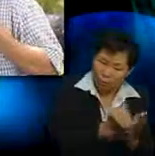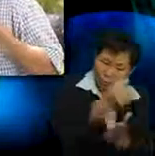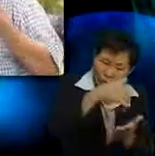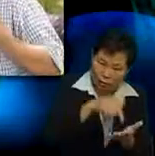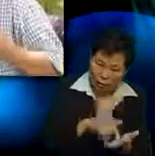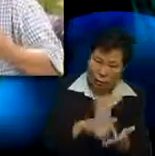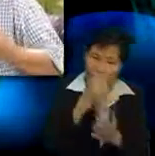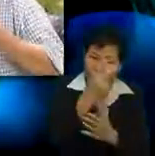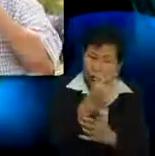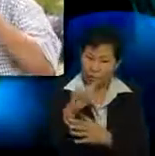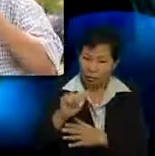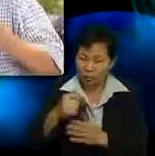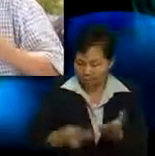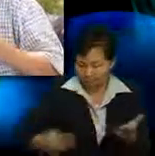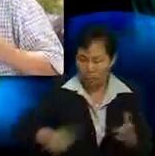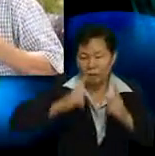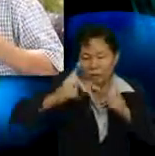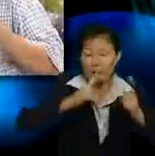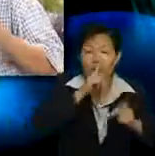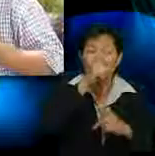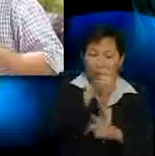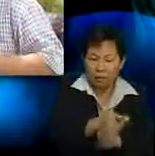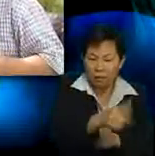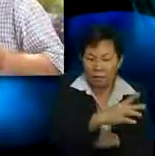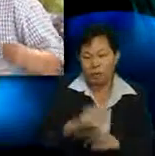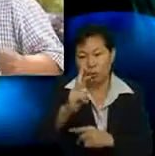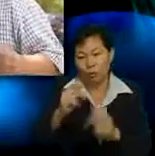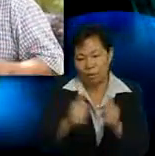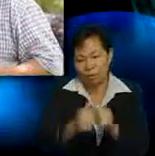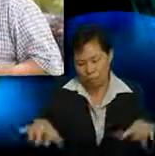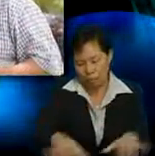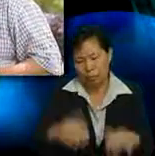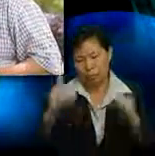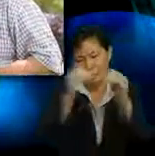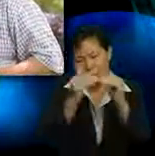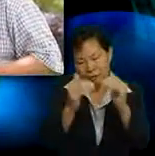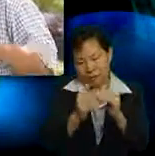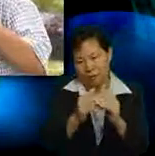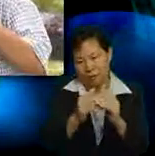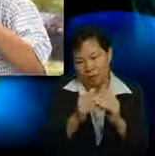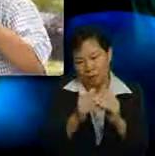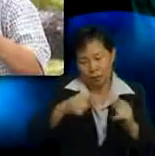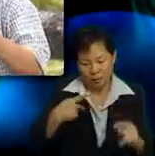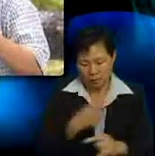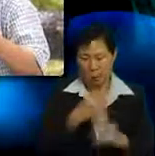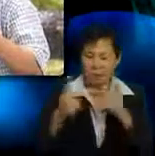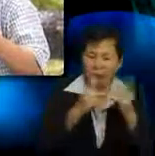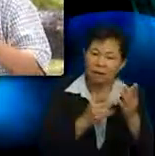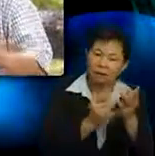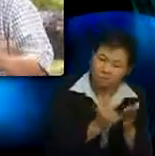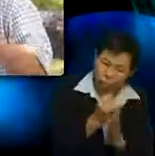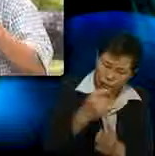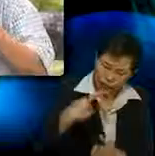dua perkara, iaitu dengan menyatakan kebenaran dan yang kedua dengan melakukan keadilan. Apabila kita menyatakan kejujuran